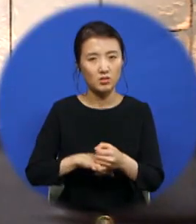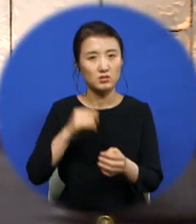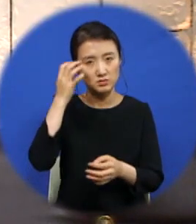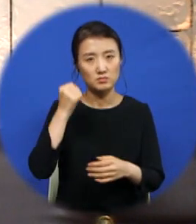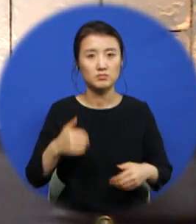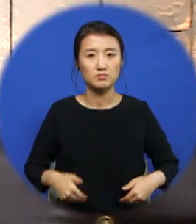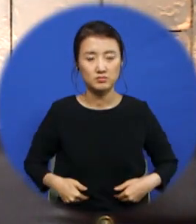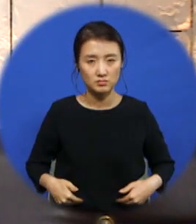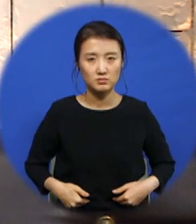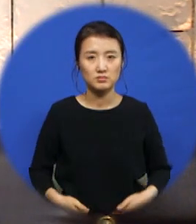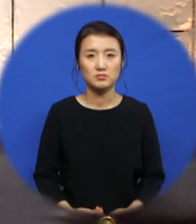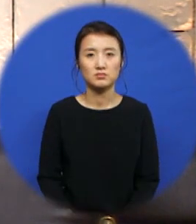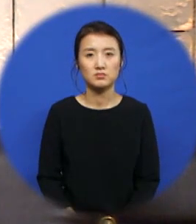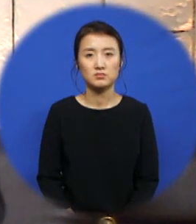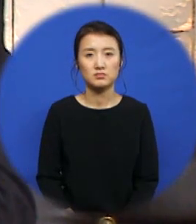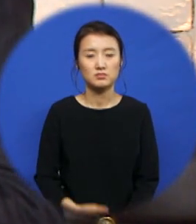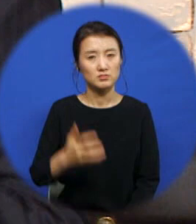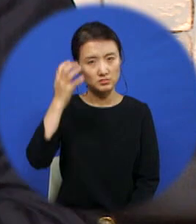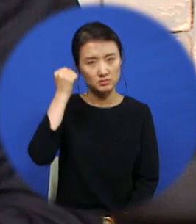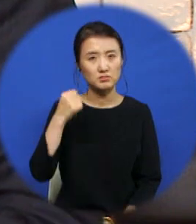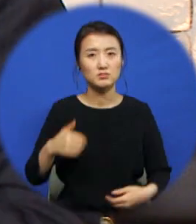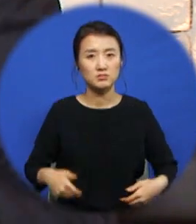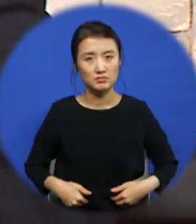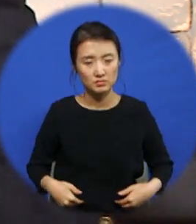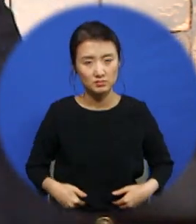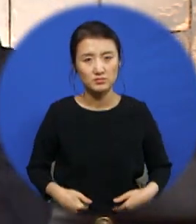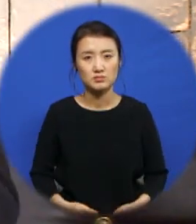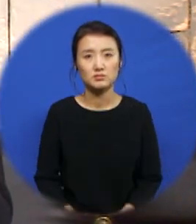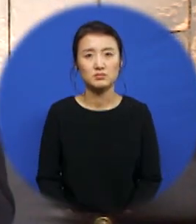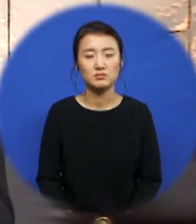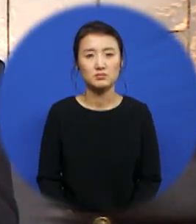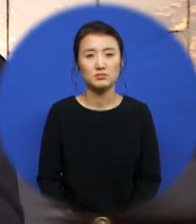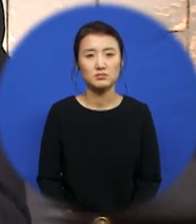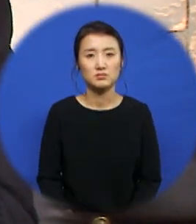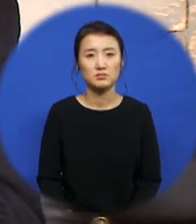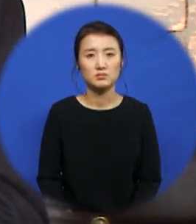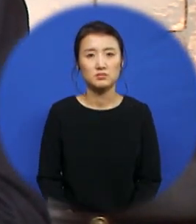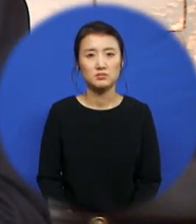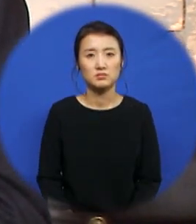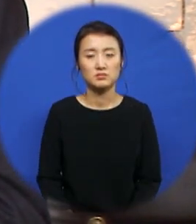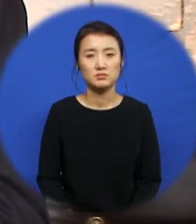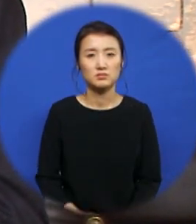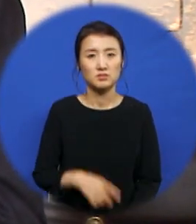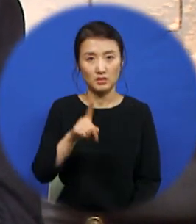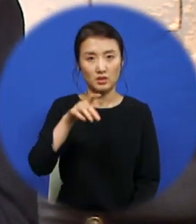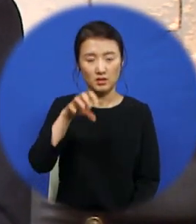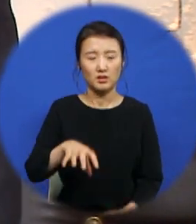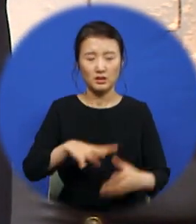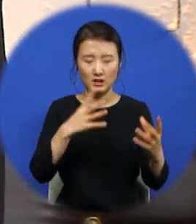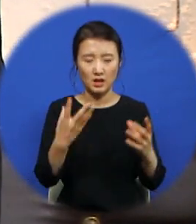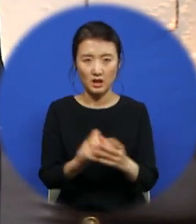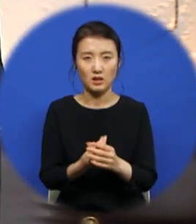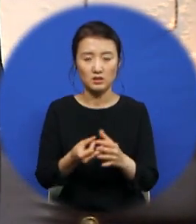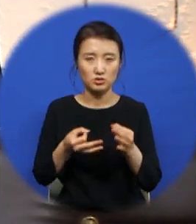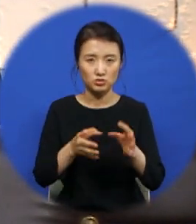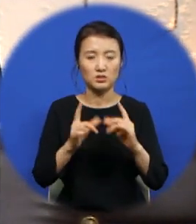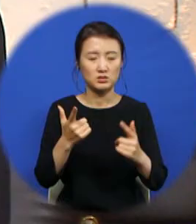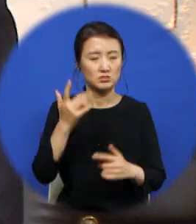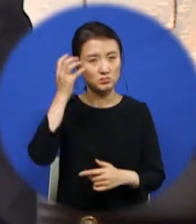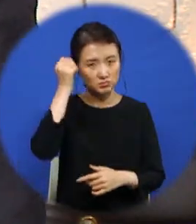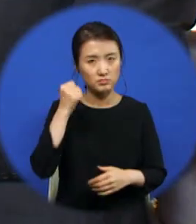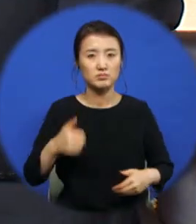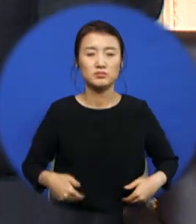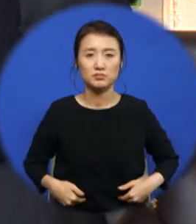이다 그저 말 여러분 염제 되시고 항상 이렇게 한군데 모든 것을 걸리지 않으시도록 그렇게 노력을 하셔야 될 것